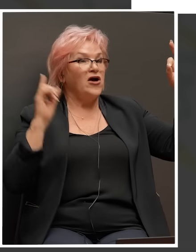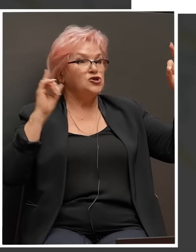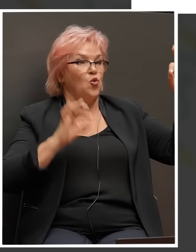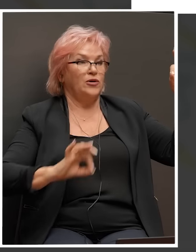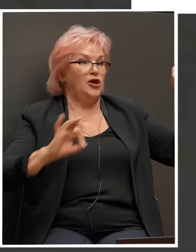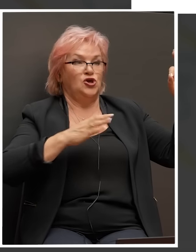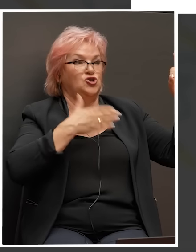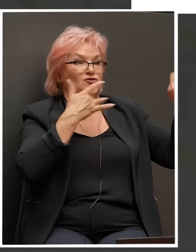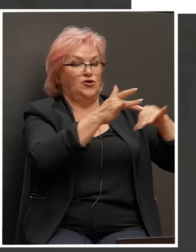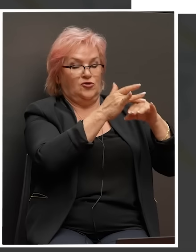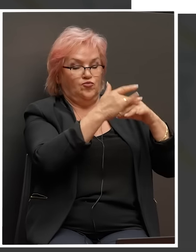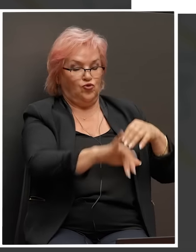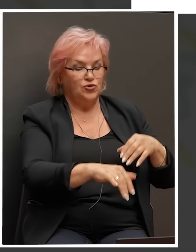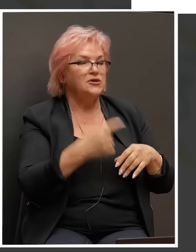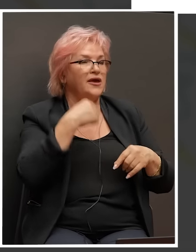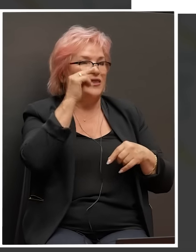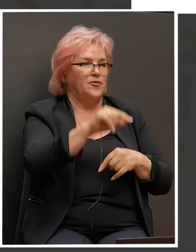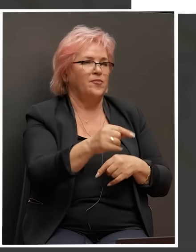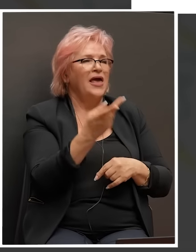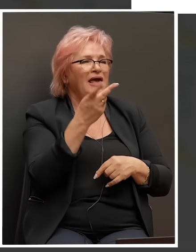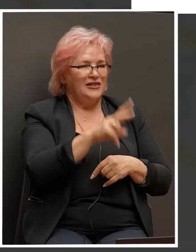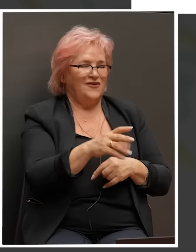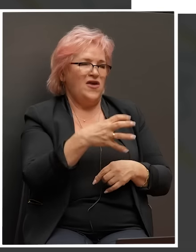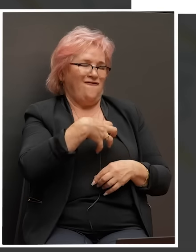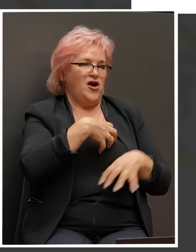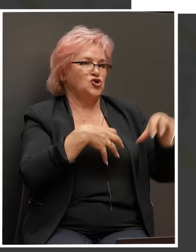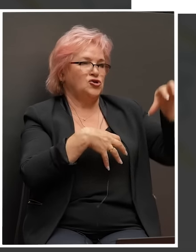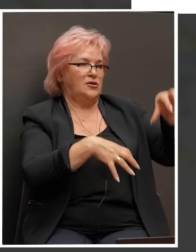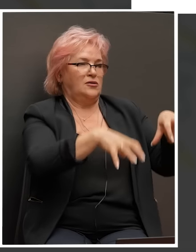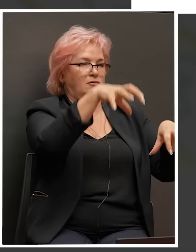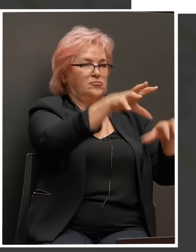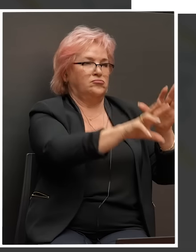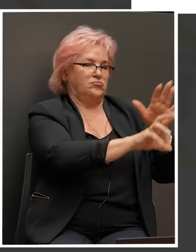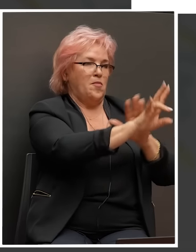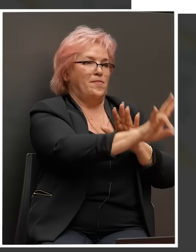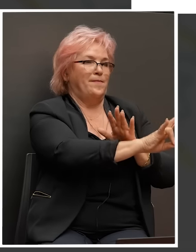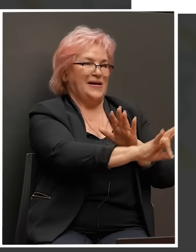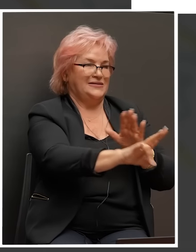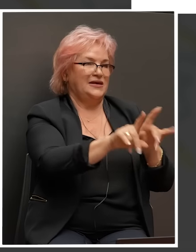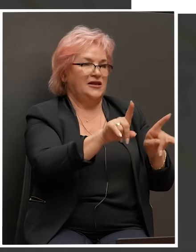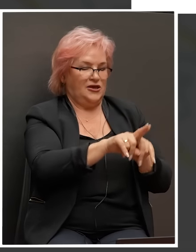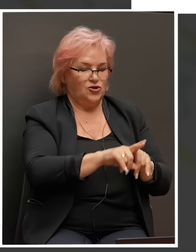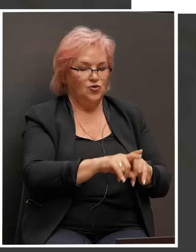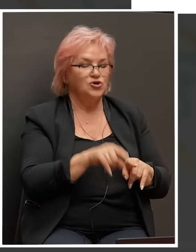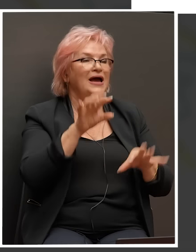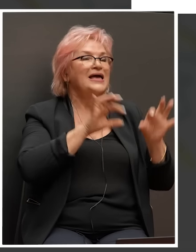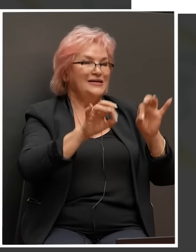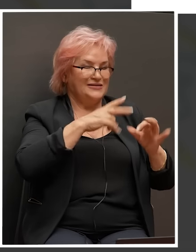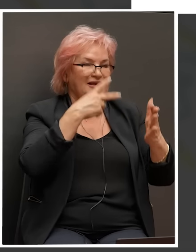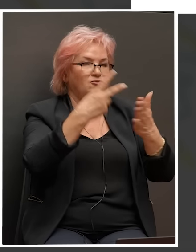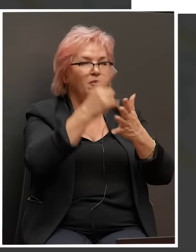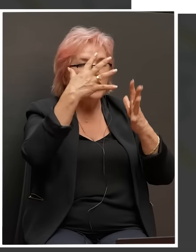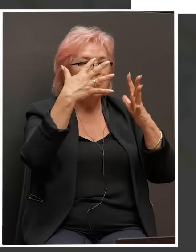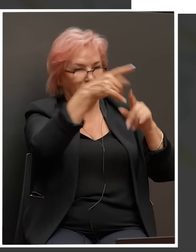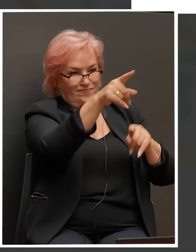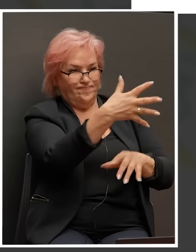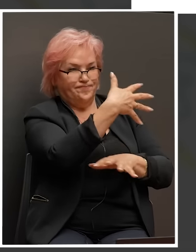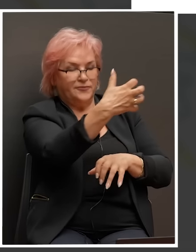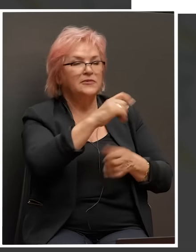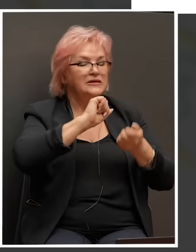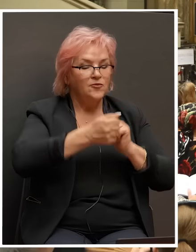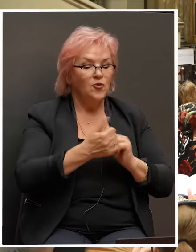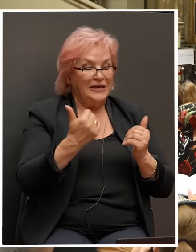А там, напоминаю вам, еще две важнейших базилики, но еще много чего находится. Эту схему я вам показываю, запомните ее, пожалуйста,